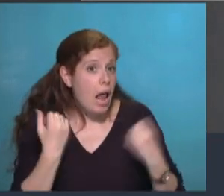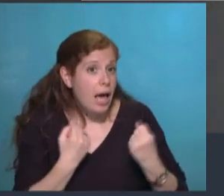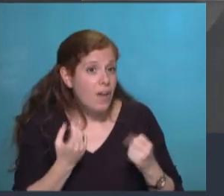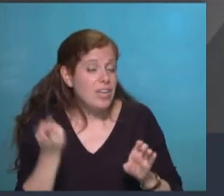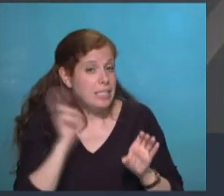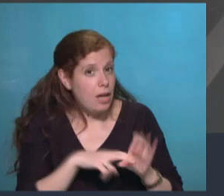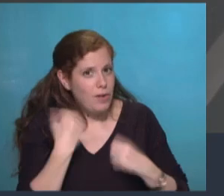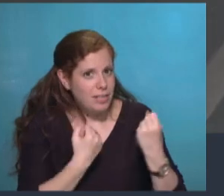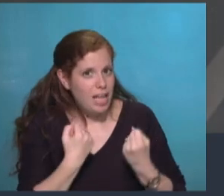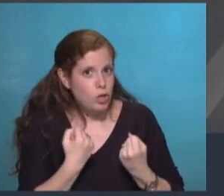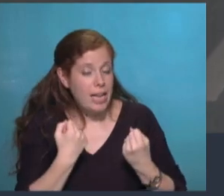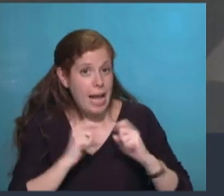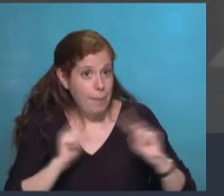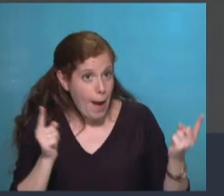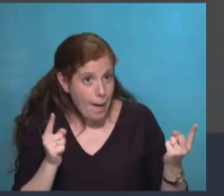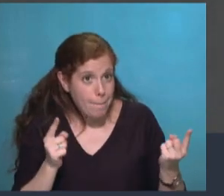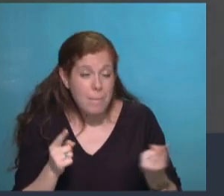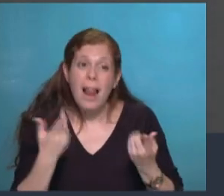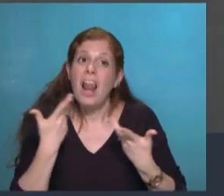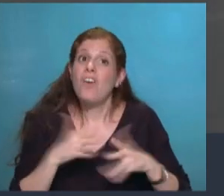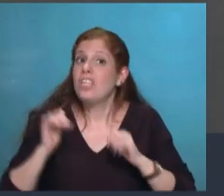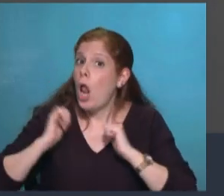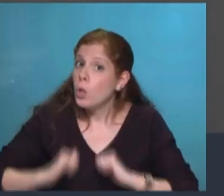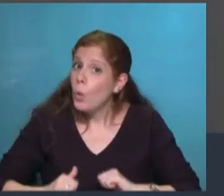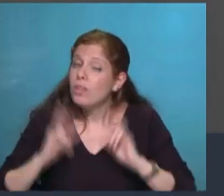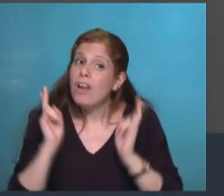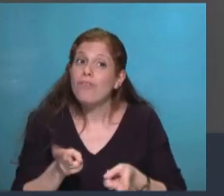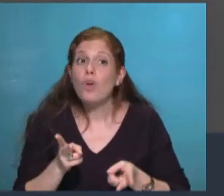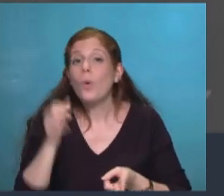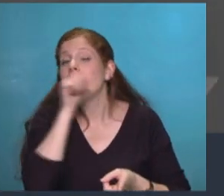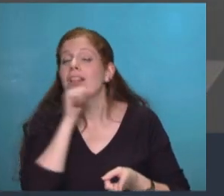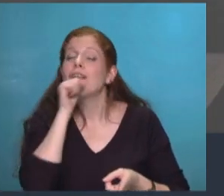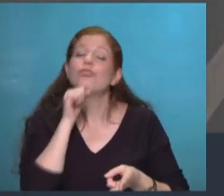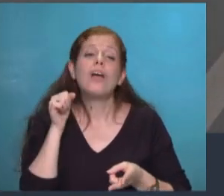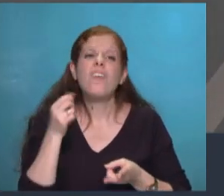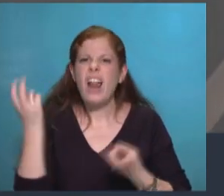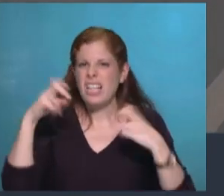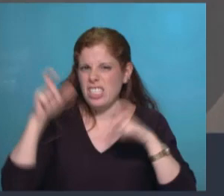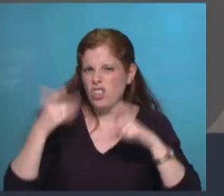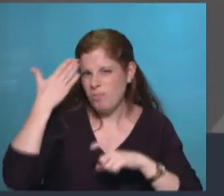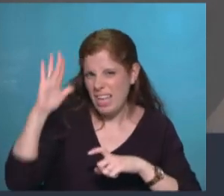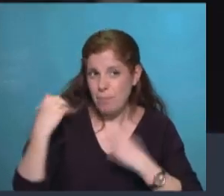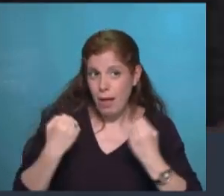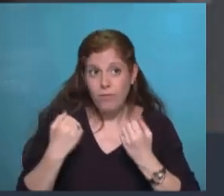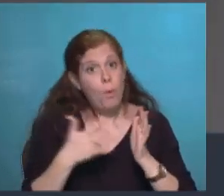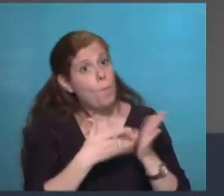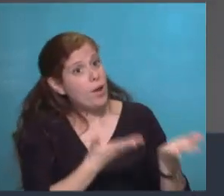לנסיעה של נהגים אחרים? לוותר על הנוחות ועל האפשרות לשיר בכל רם ולהכניס אנשים זרים לרכב? בואי נבדוק.